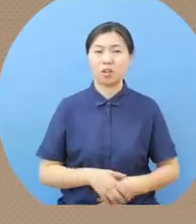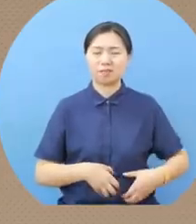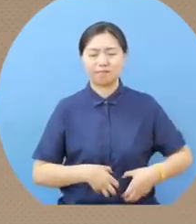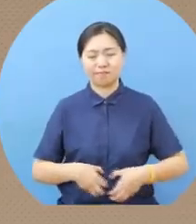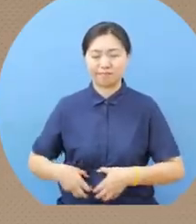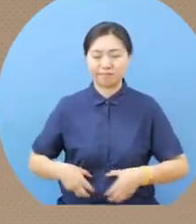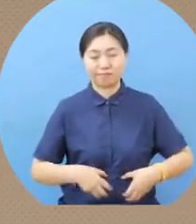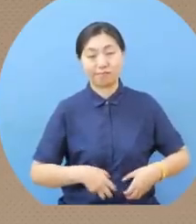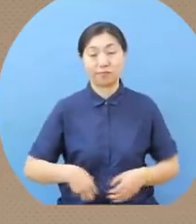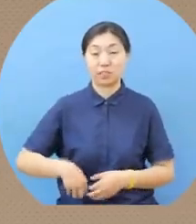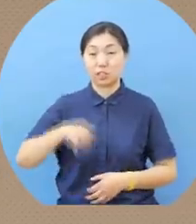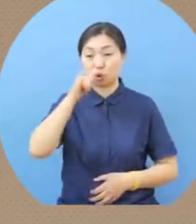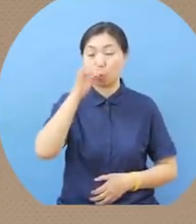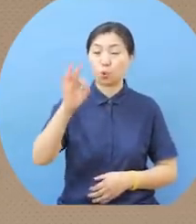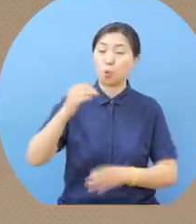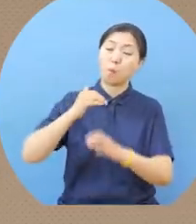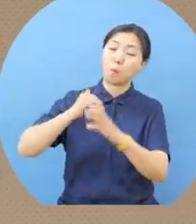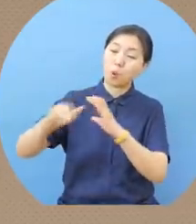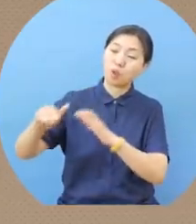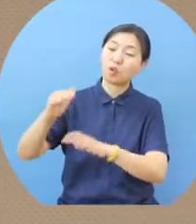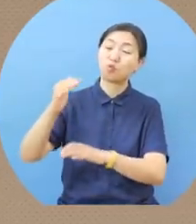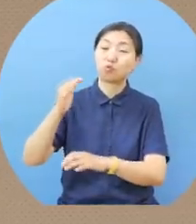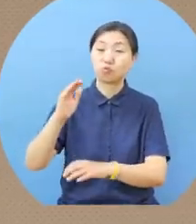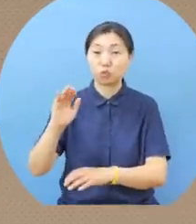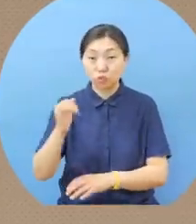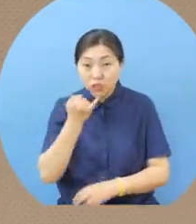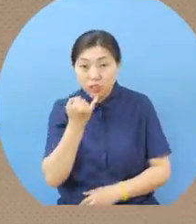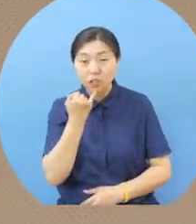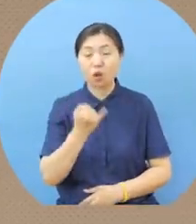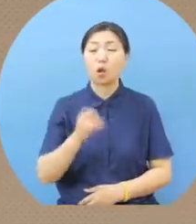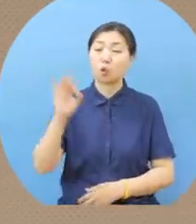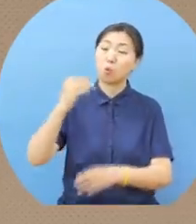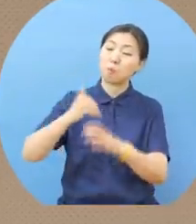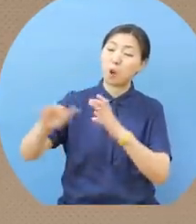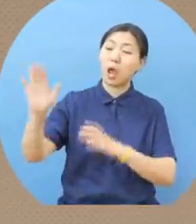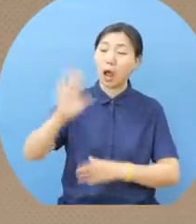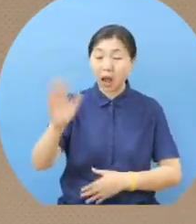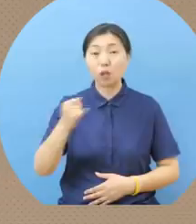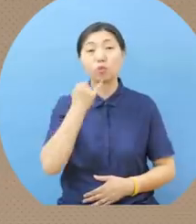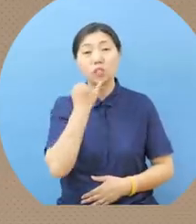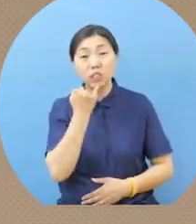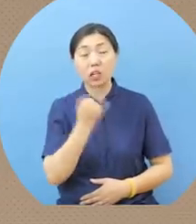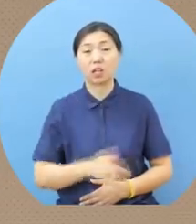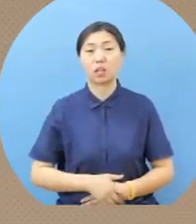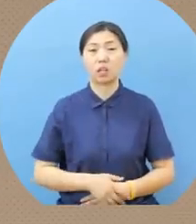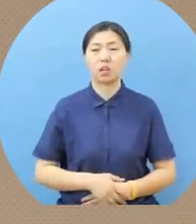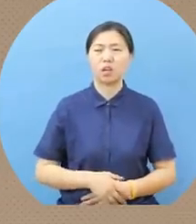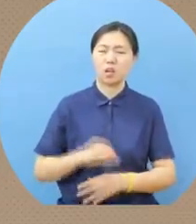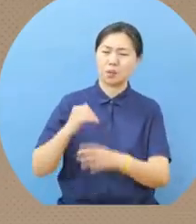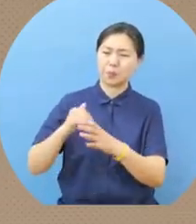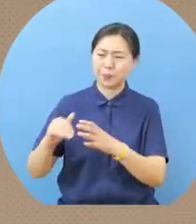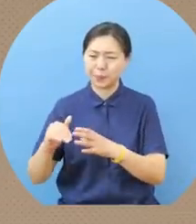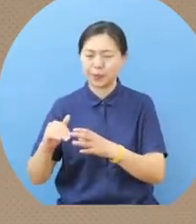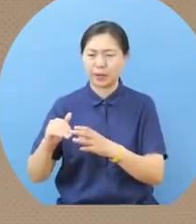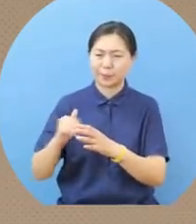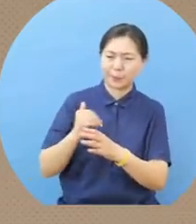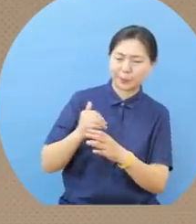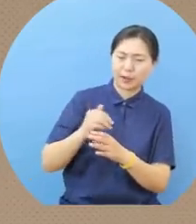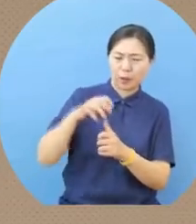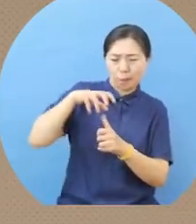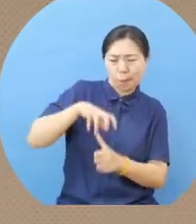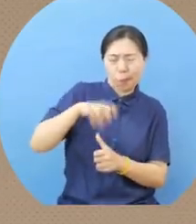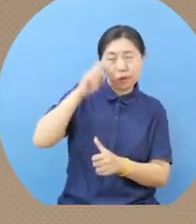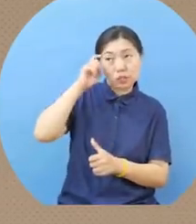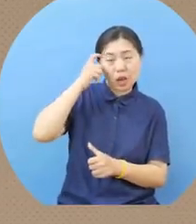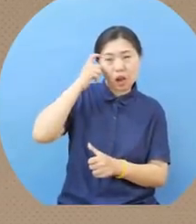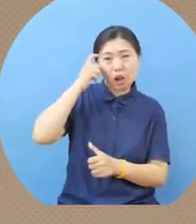없고 이게 아니고 해줘도 되고 안해줘도 되는건지 해줄수도 없고 안해줄 수도 없다고 자기는 이걸로 속박